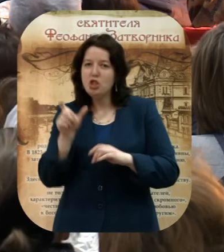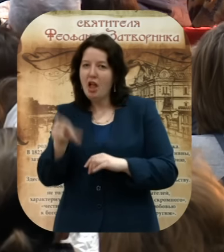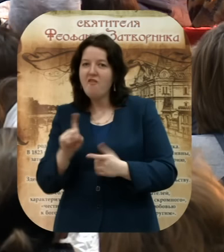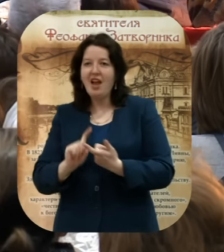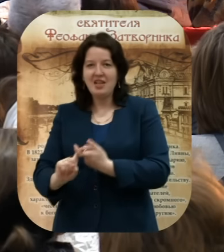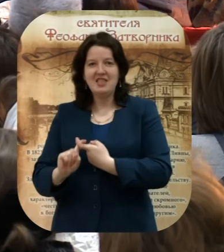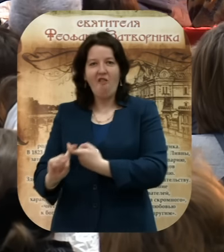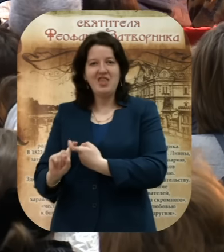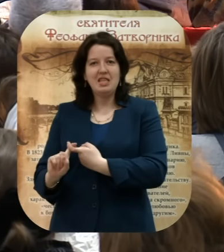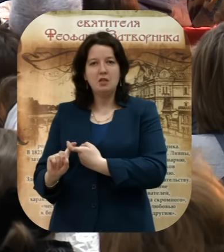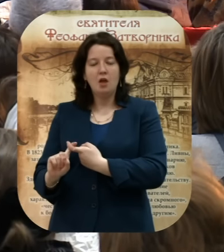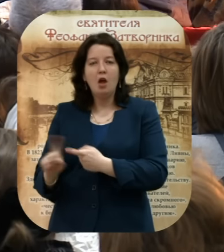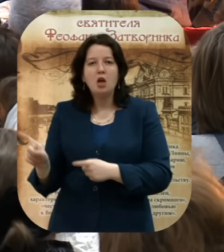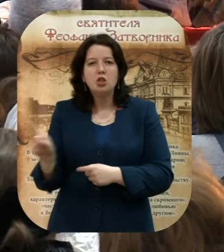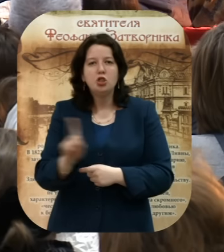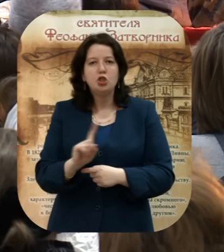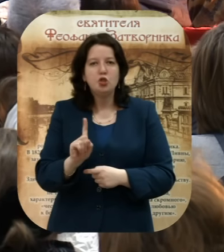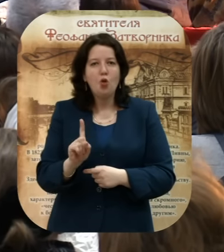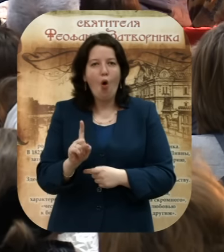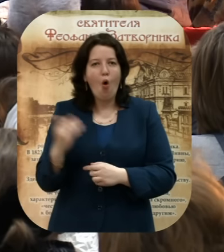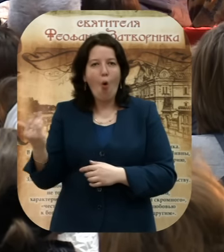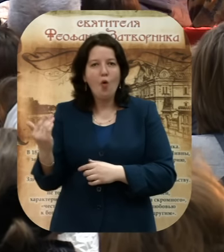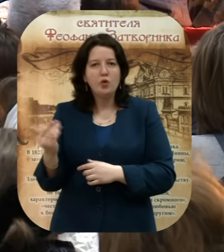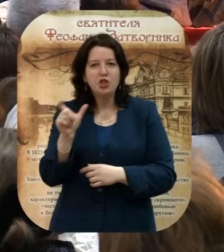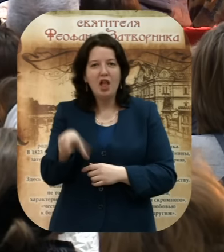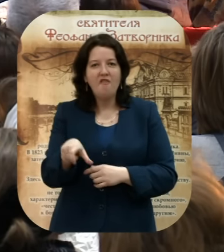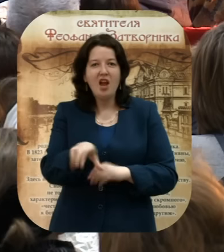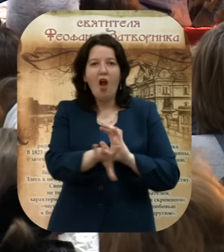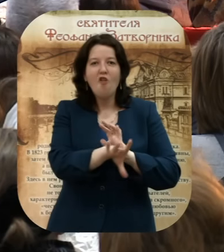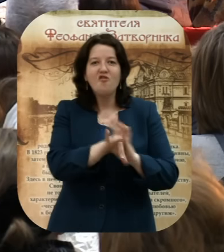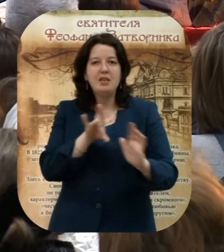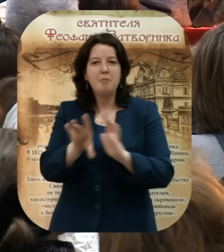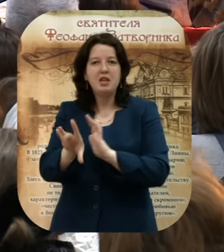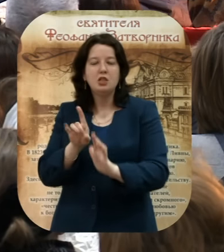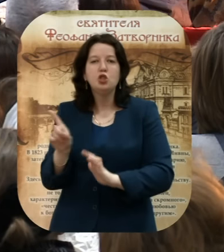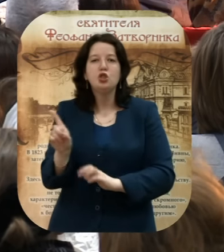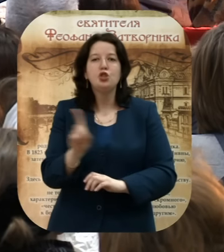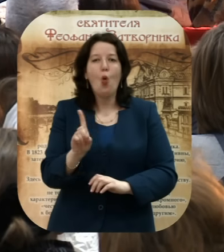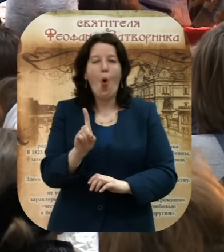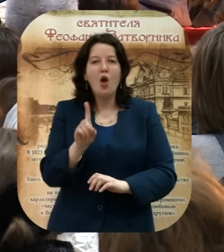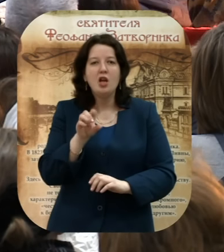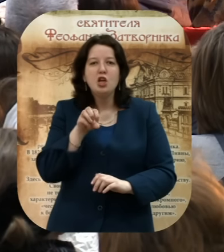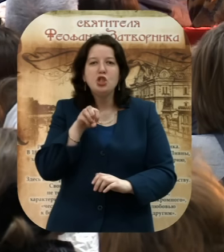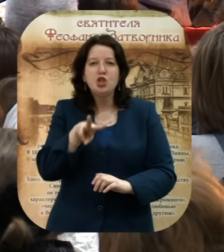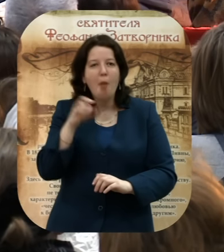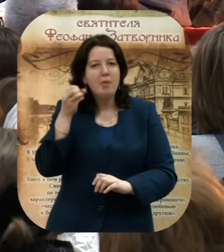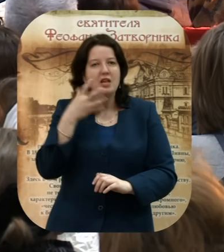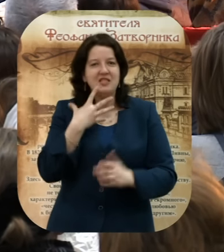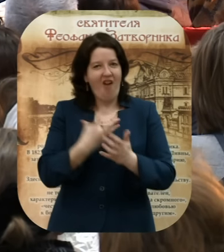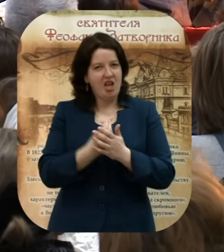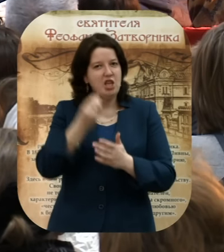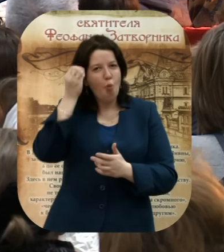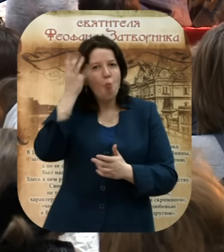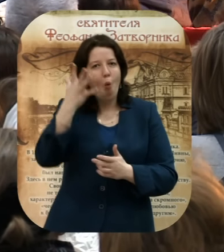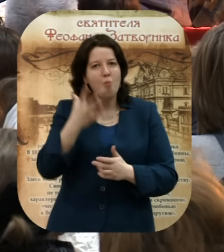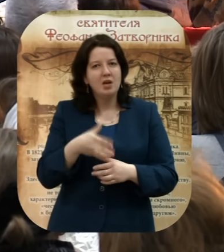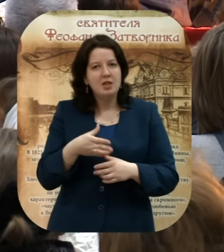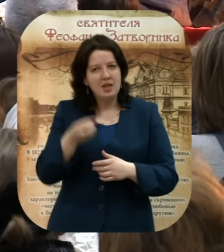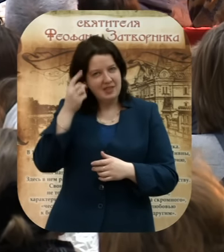зависит, что он изберет, чем? Умом, сознанием,